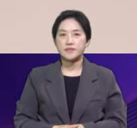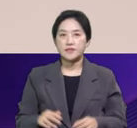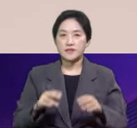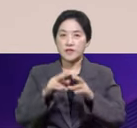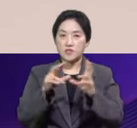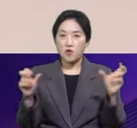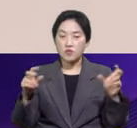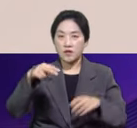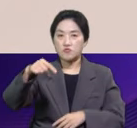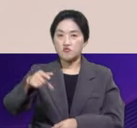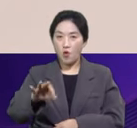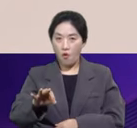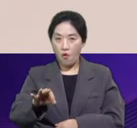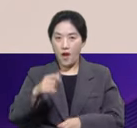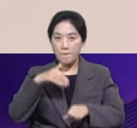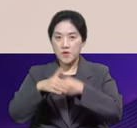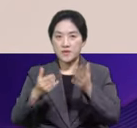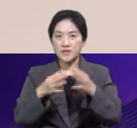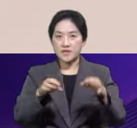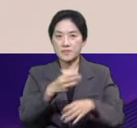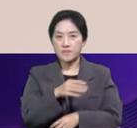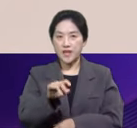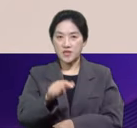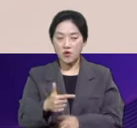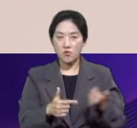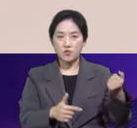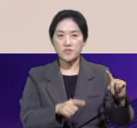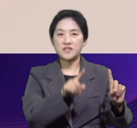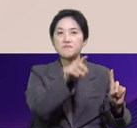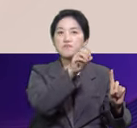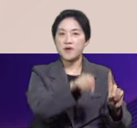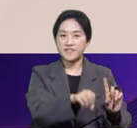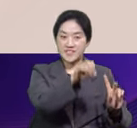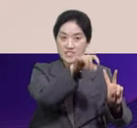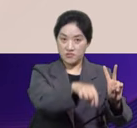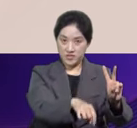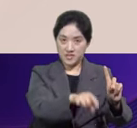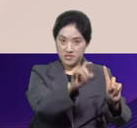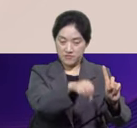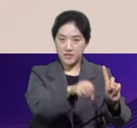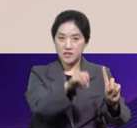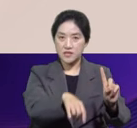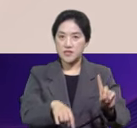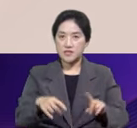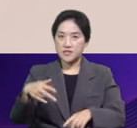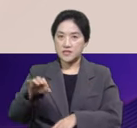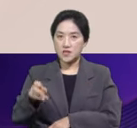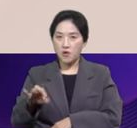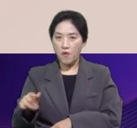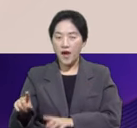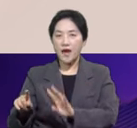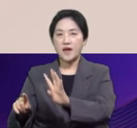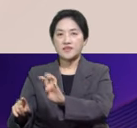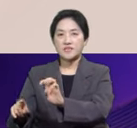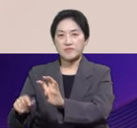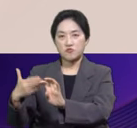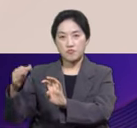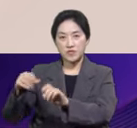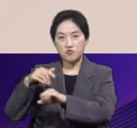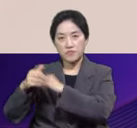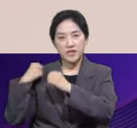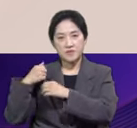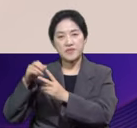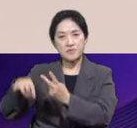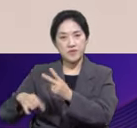이번엔 경기 성남 수정입니다. 민주당 김태년 후보가 55.1%로 현재 1위, 국민의힘 장영하 후보가 44.9%로 그 뒤를 쫓고